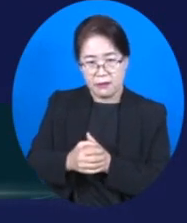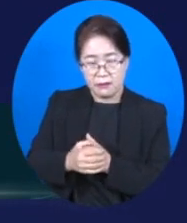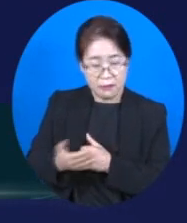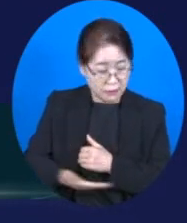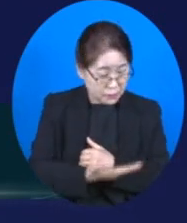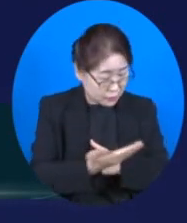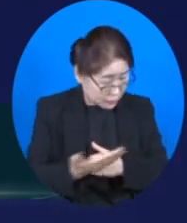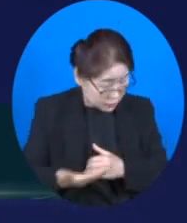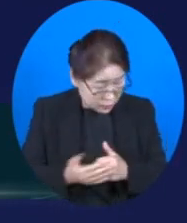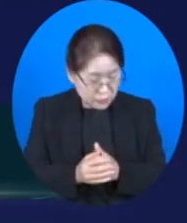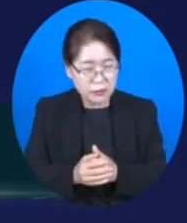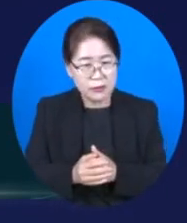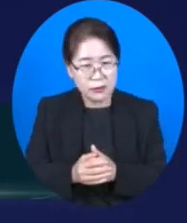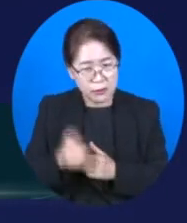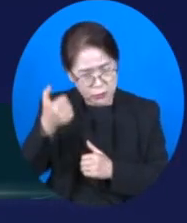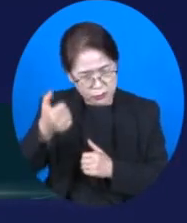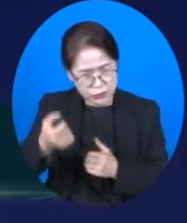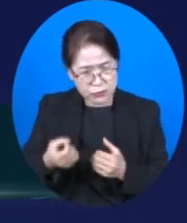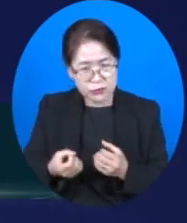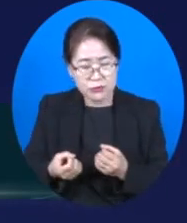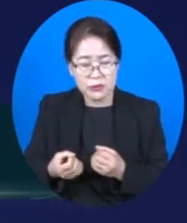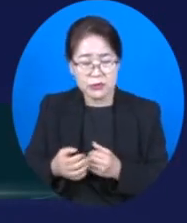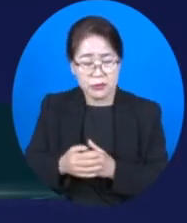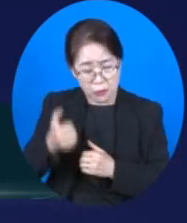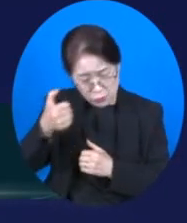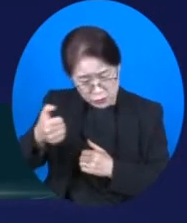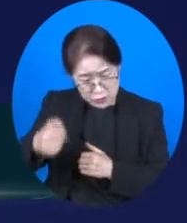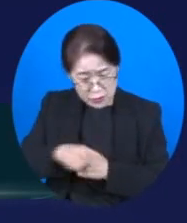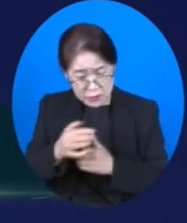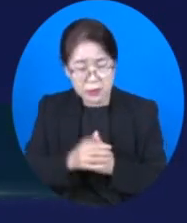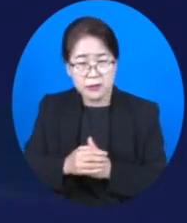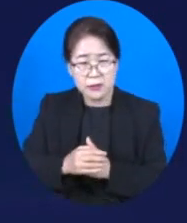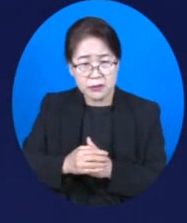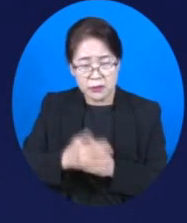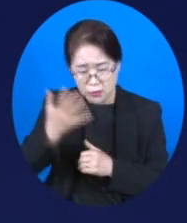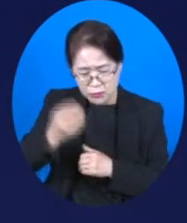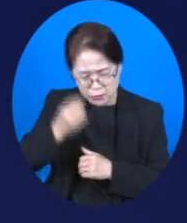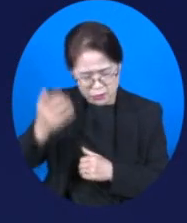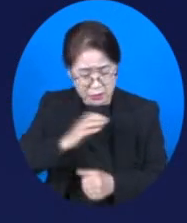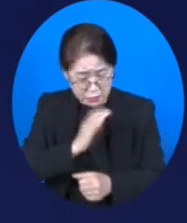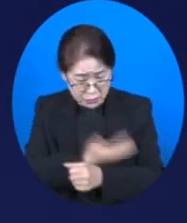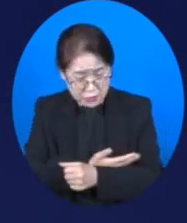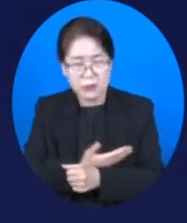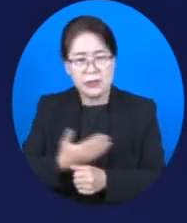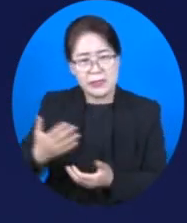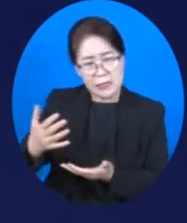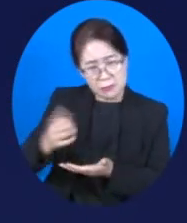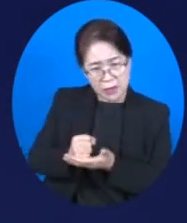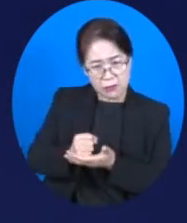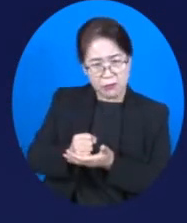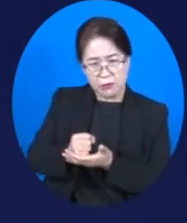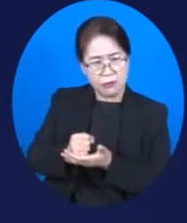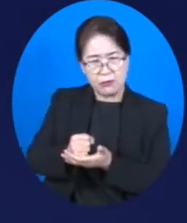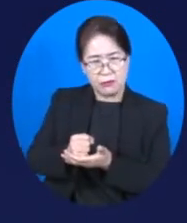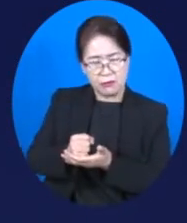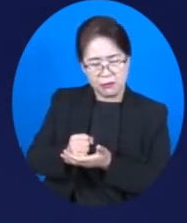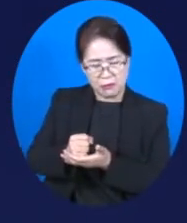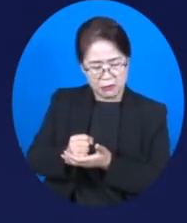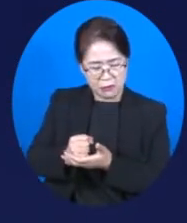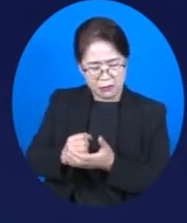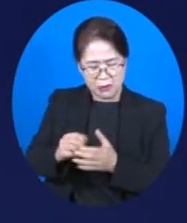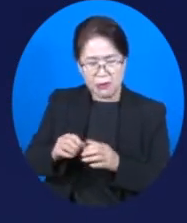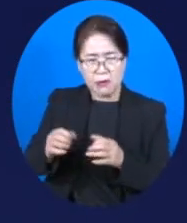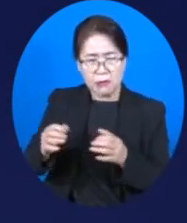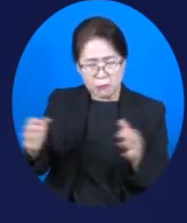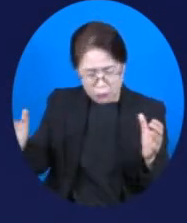받았습니까? 오순절에 받았지 않습니까? 그럼에도 불구하고 그들은 나아가지 않았습니다. 흩어지지 않았습니다. 그러자 하나님